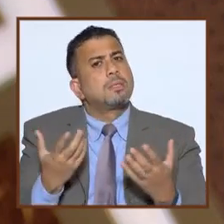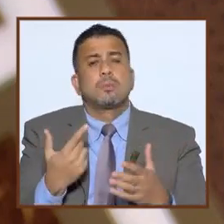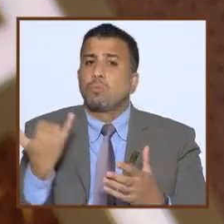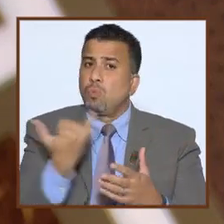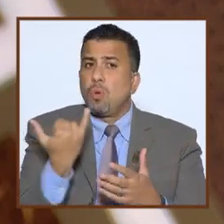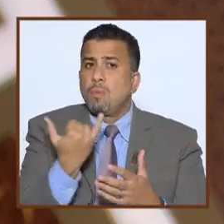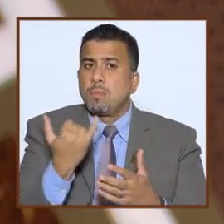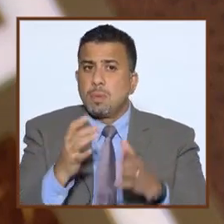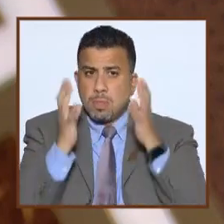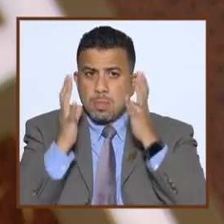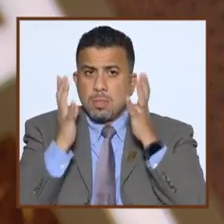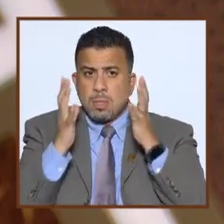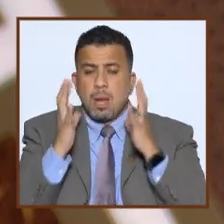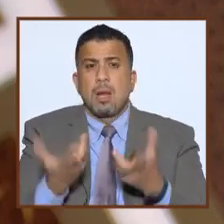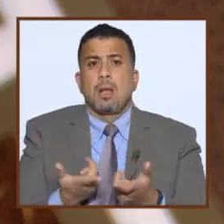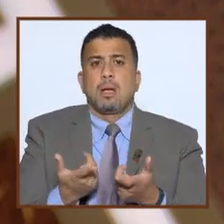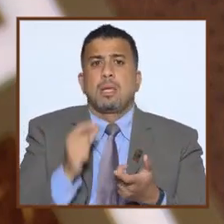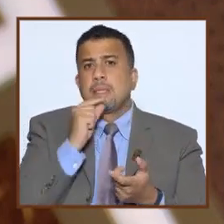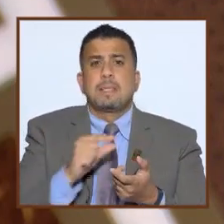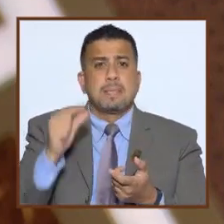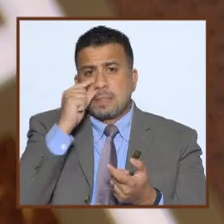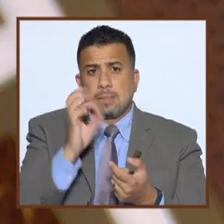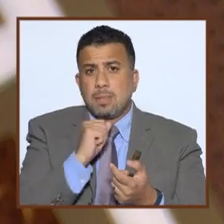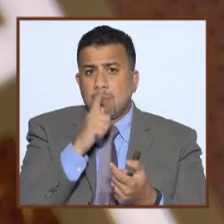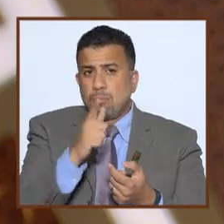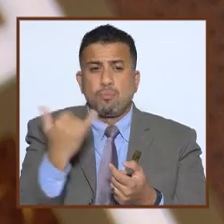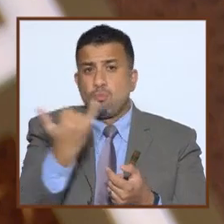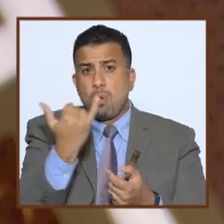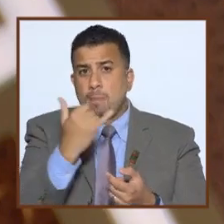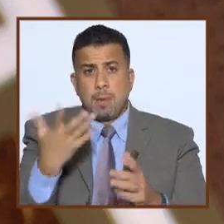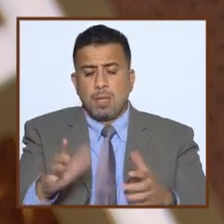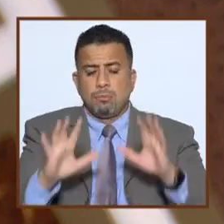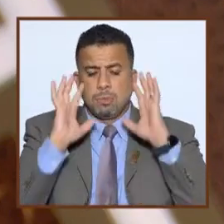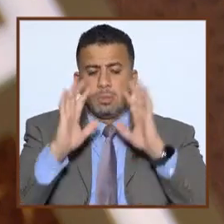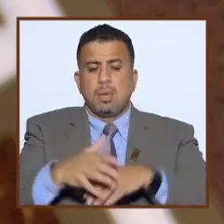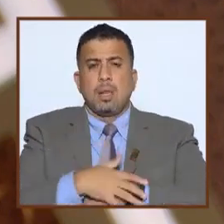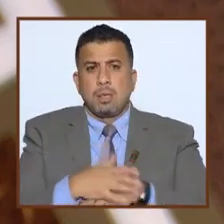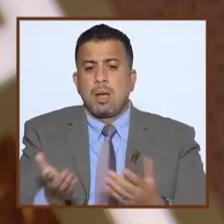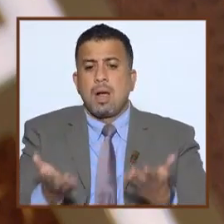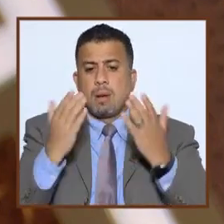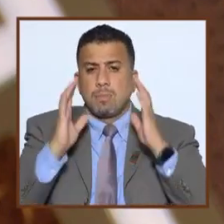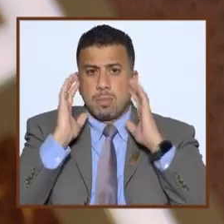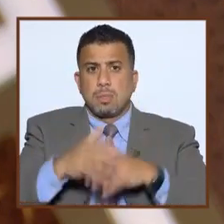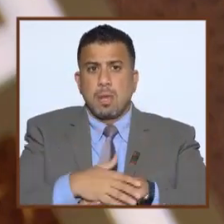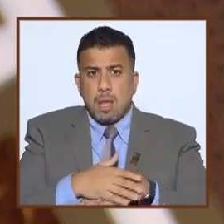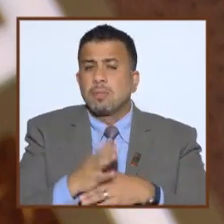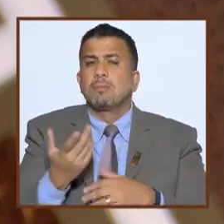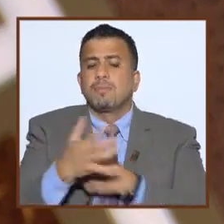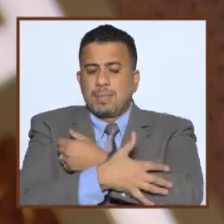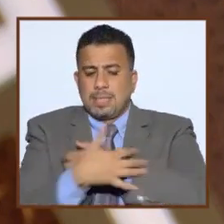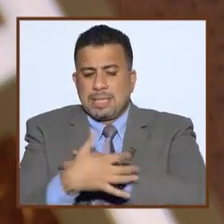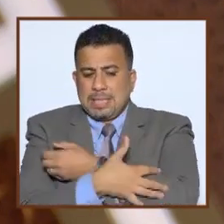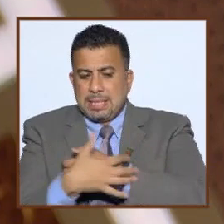اعظم ركن من اركان الاسلام في ديننا بعد الشهادتين الصلاه واقيموا الصلاه واتوا الزكاه